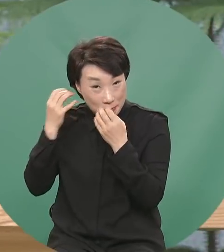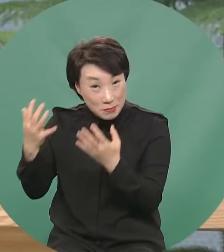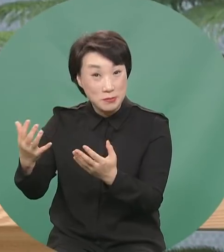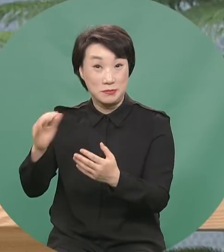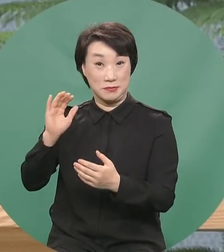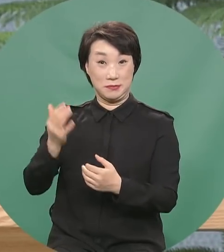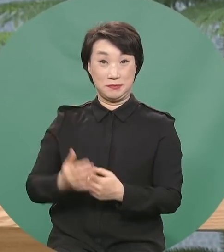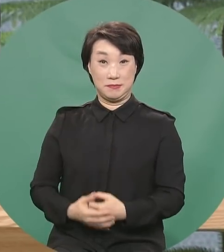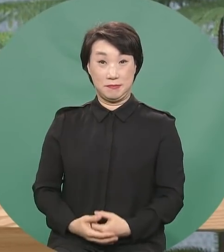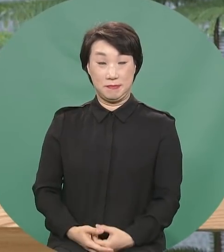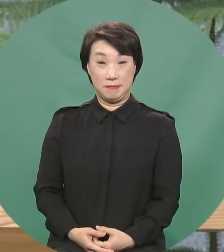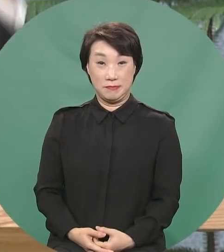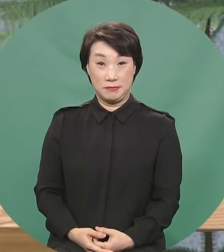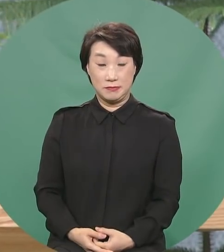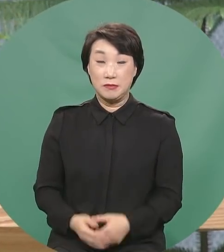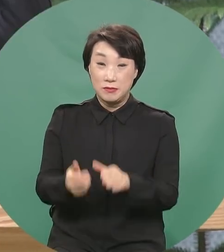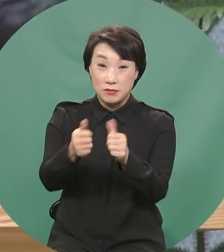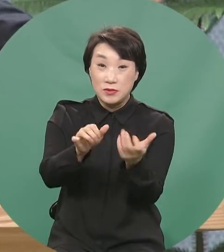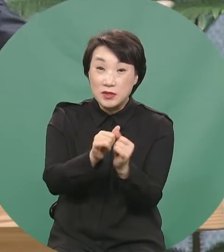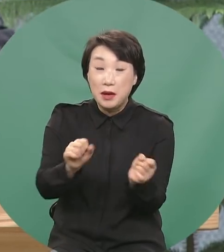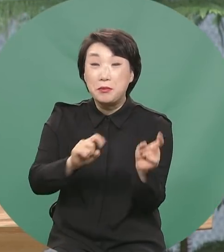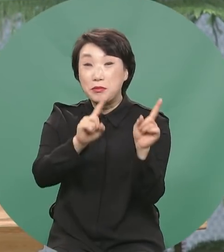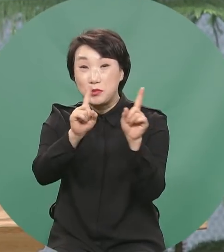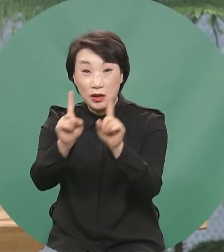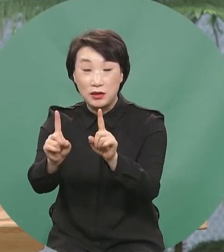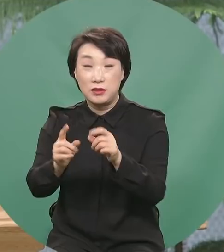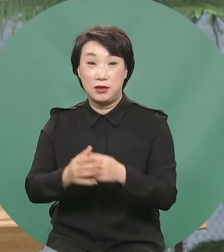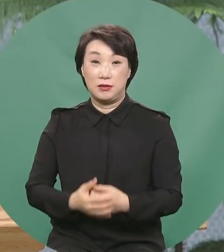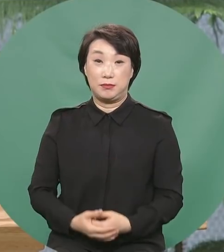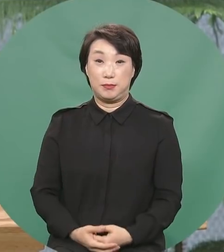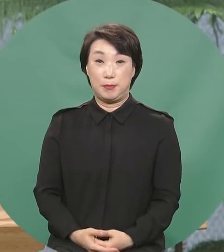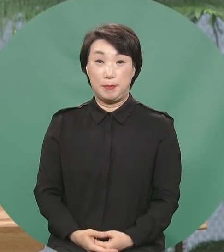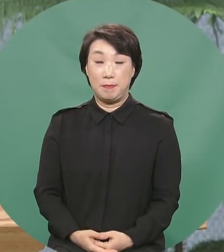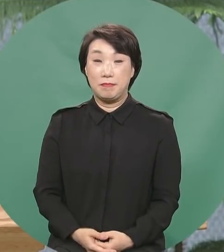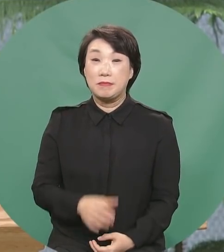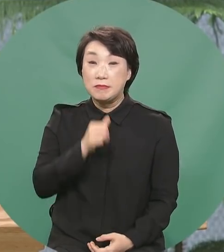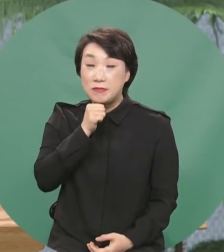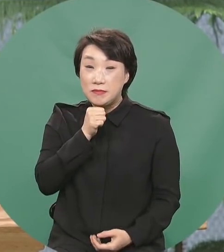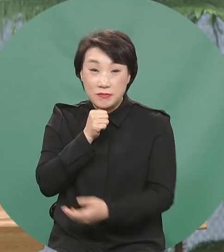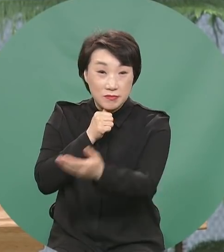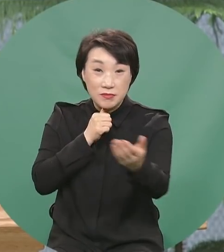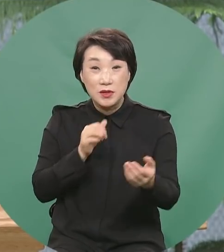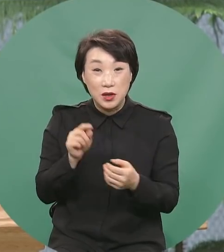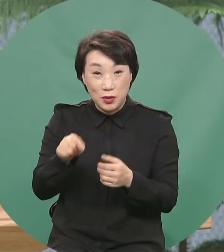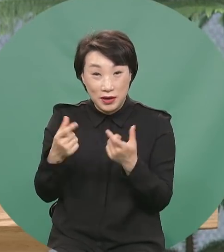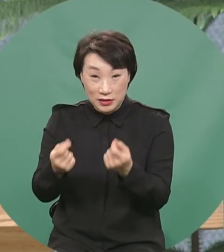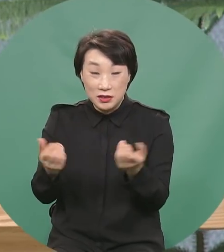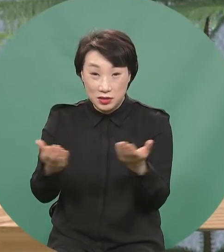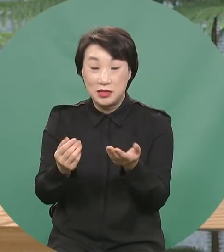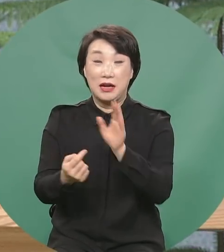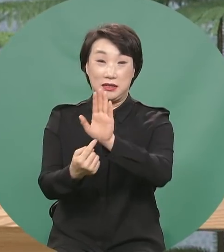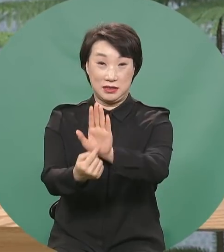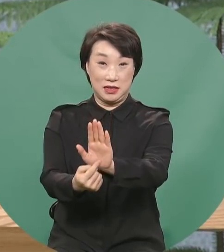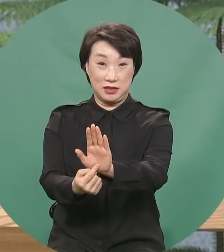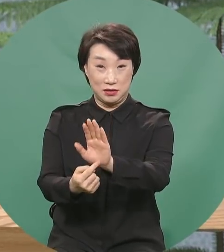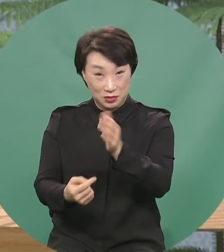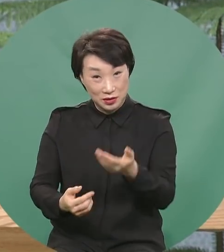듣는 거야. 죽은 자가 살아난 거야. 가나안은 너에게 이런 역사가 일어나게 될